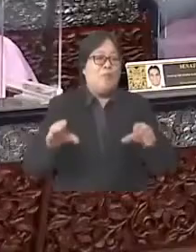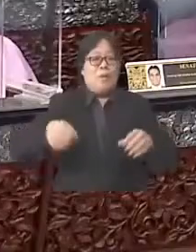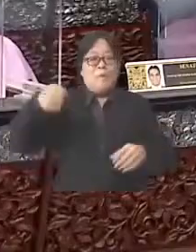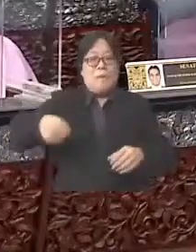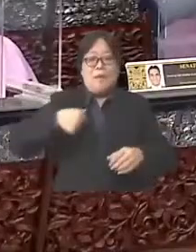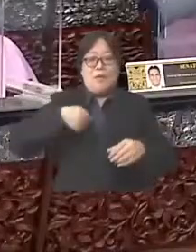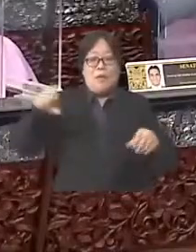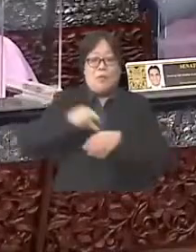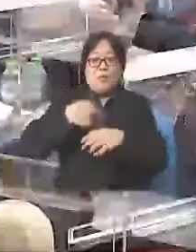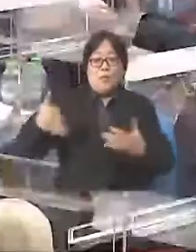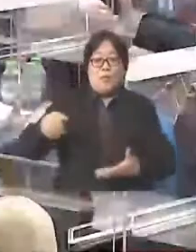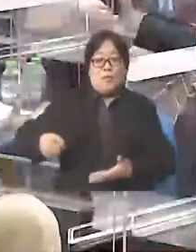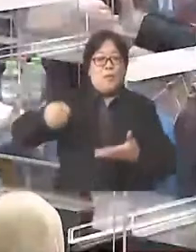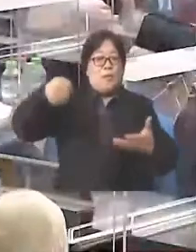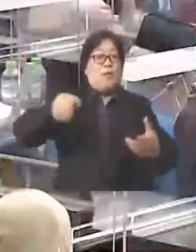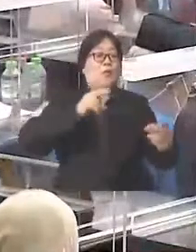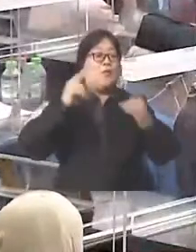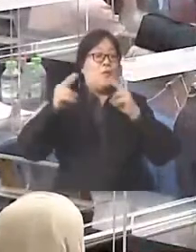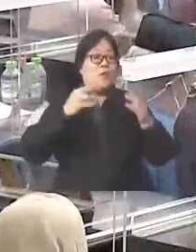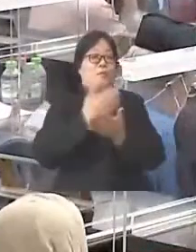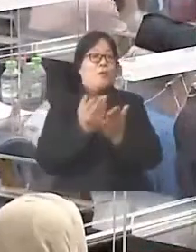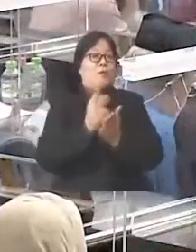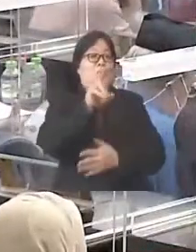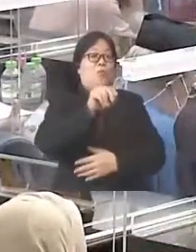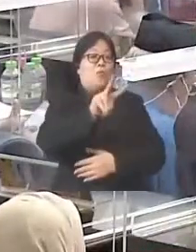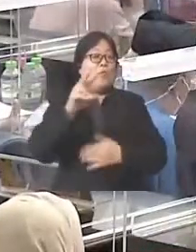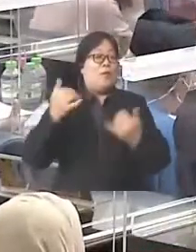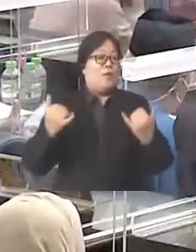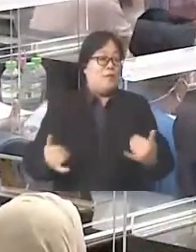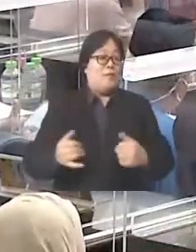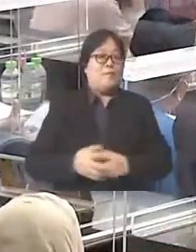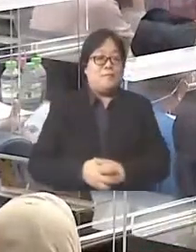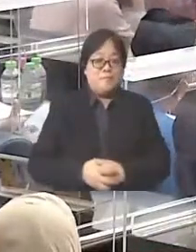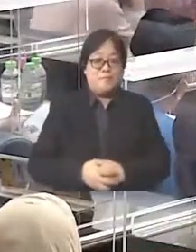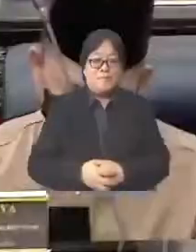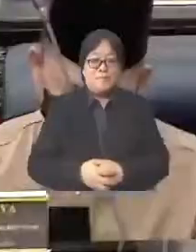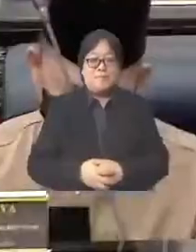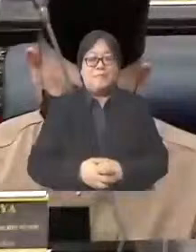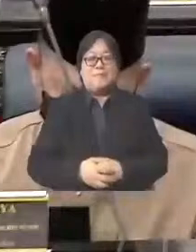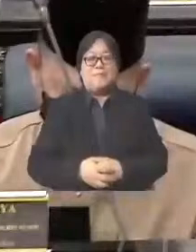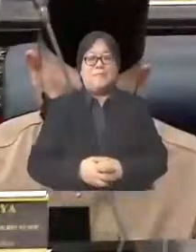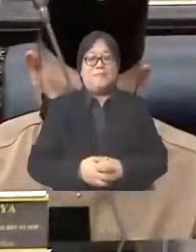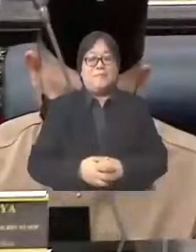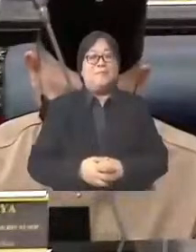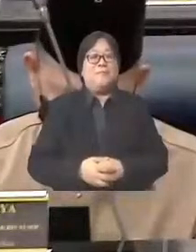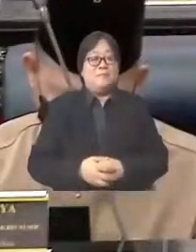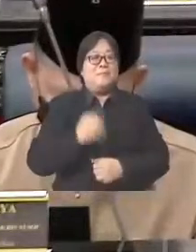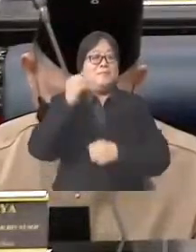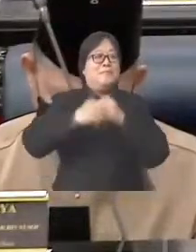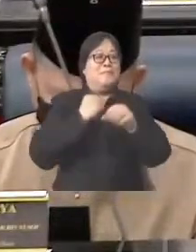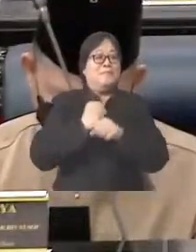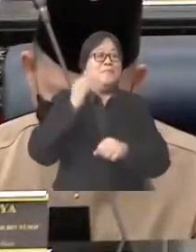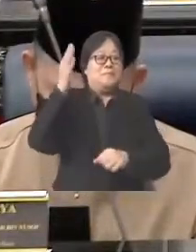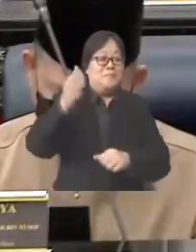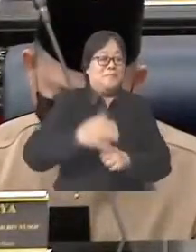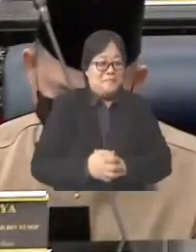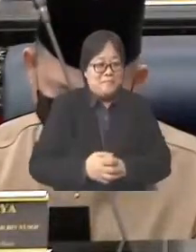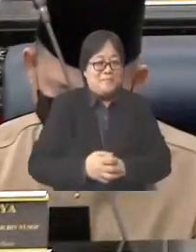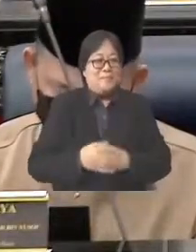baik yang saya gunakan untuk membawa ucapan bajak 20 22.000 pagi tahun hadapan